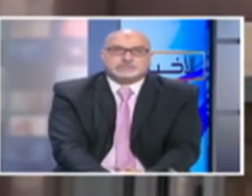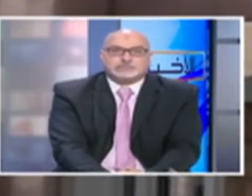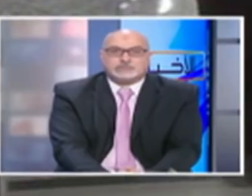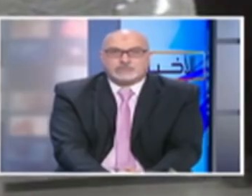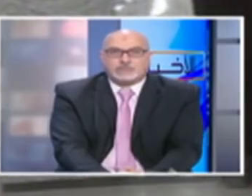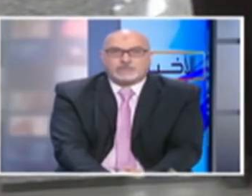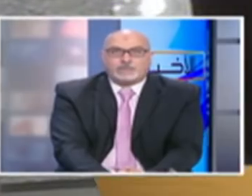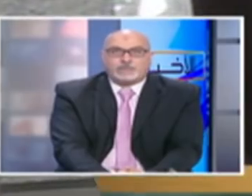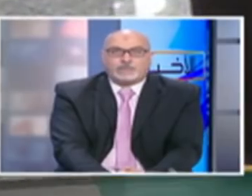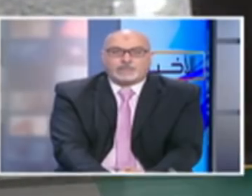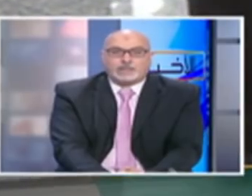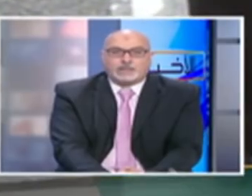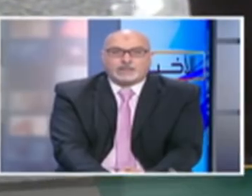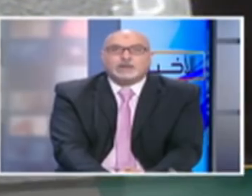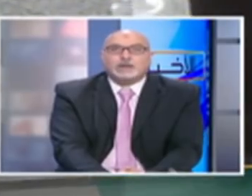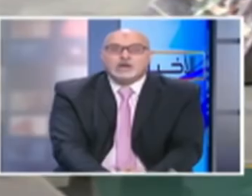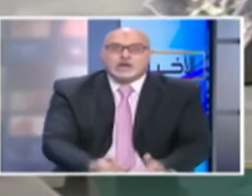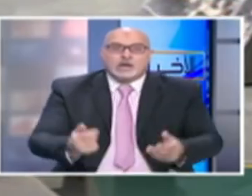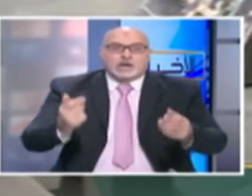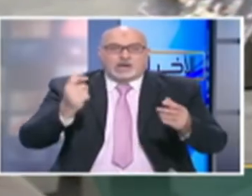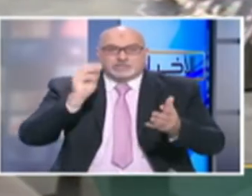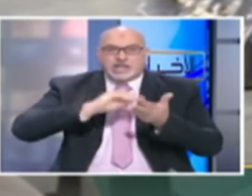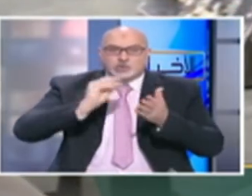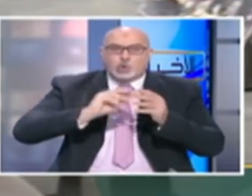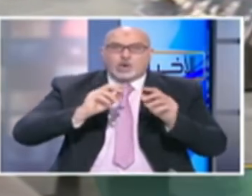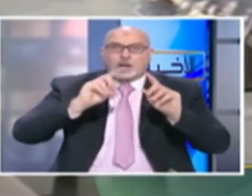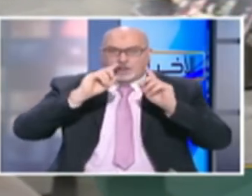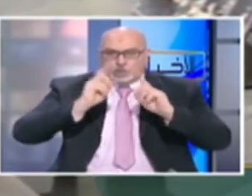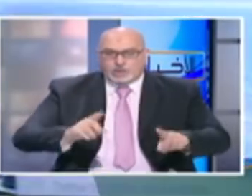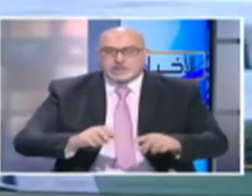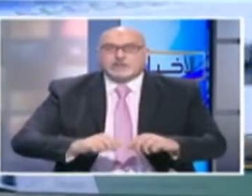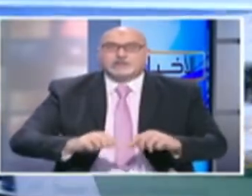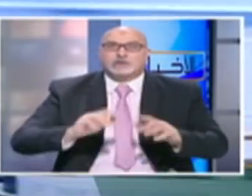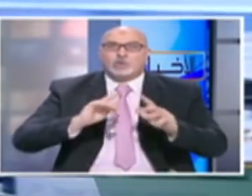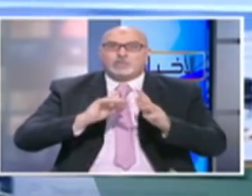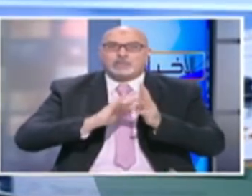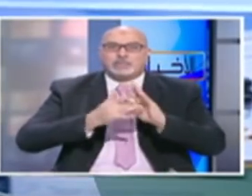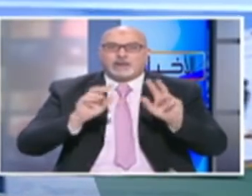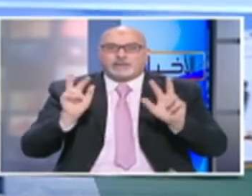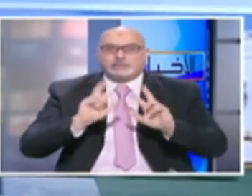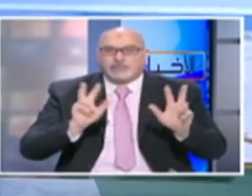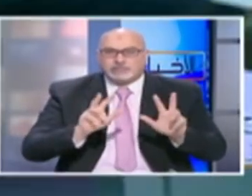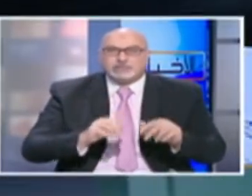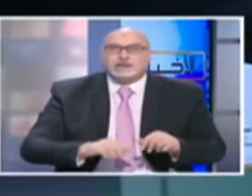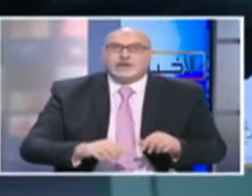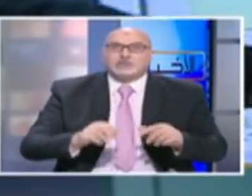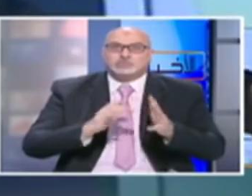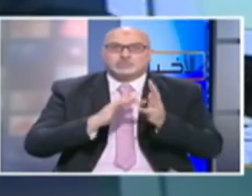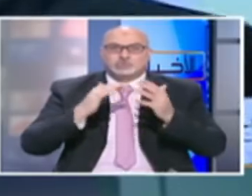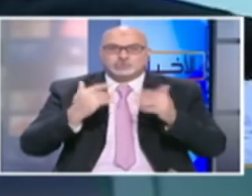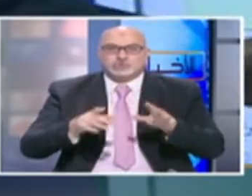تعزيزا لميكانيزمات الحكامة الإلكترونية والمساعي الرامية لعصرنة الخدمات القضائية، وضعت حيز الخدمة